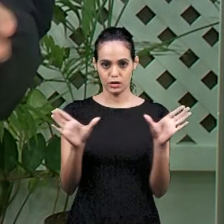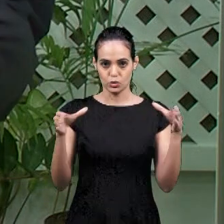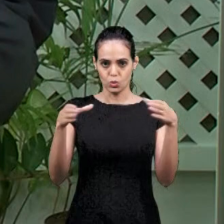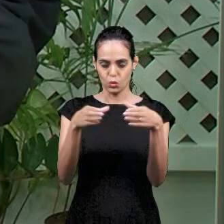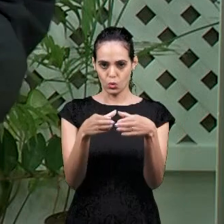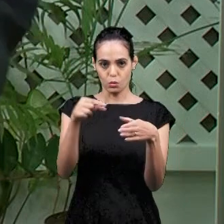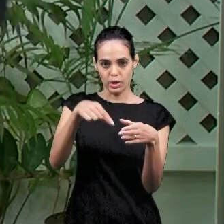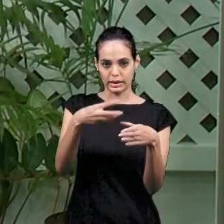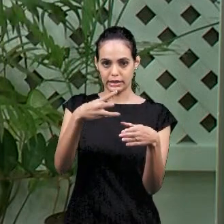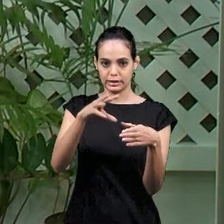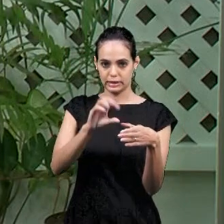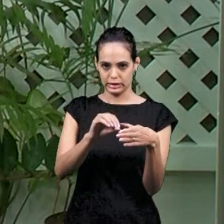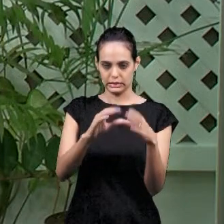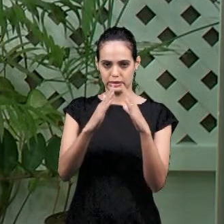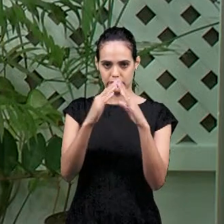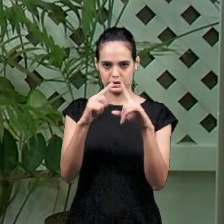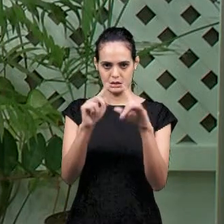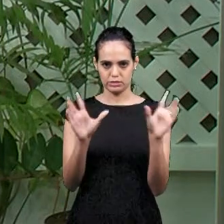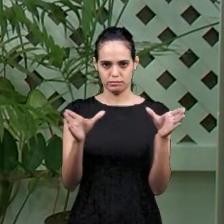églises